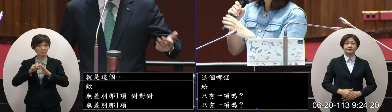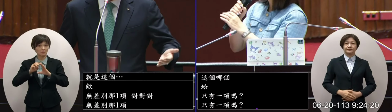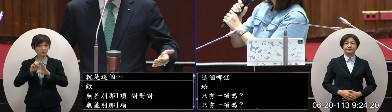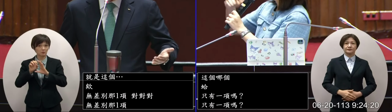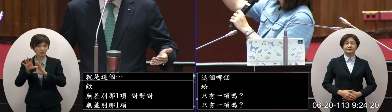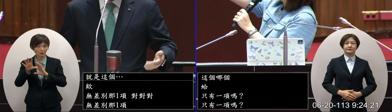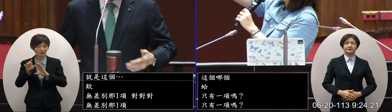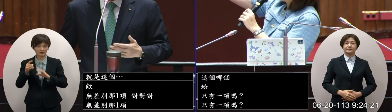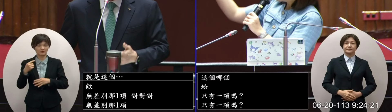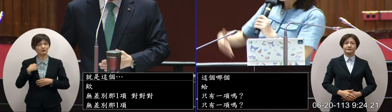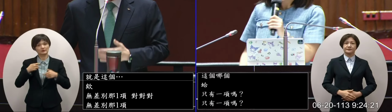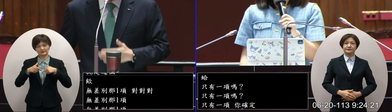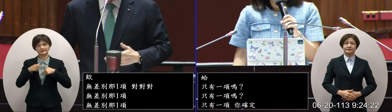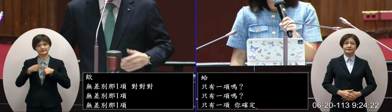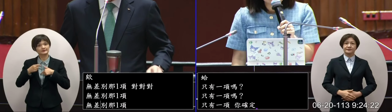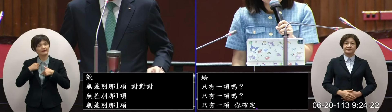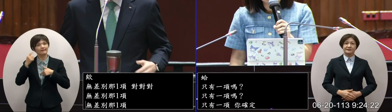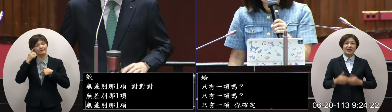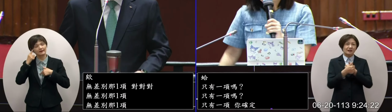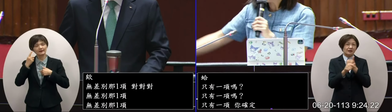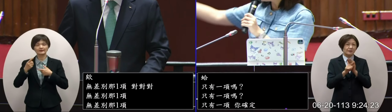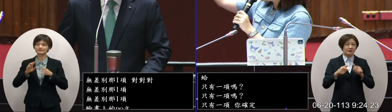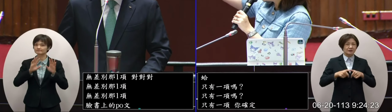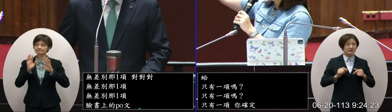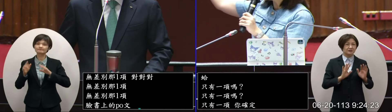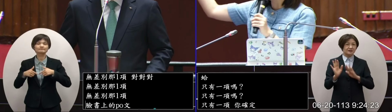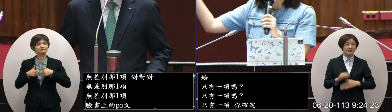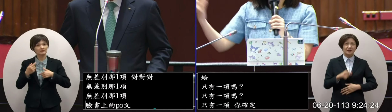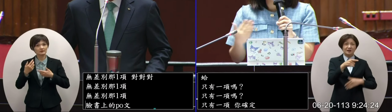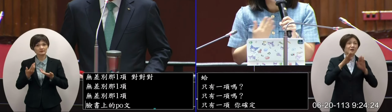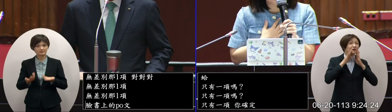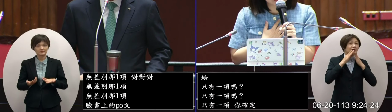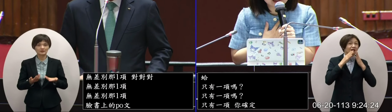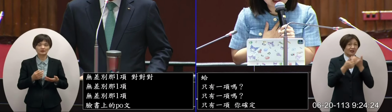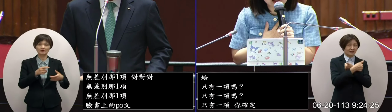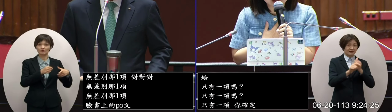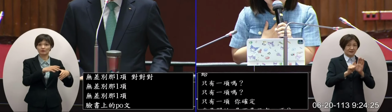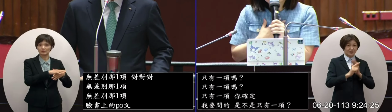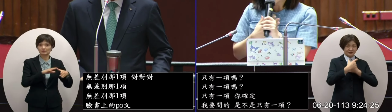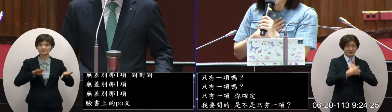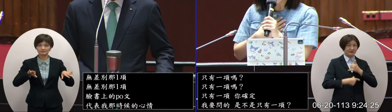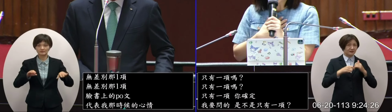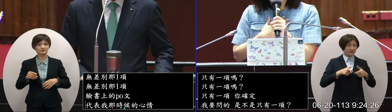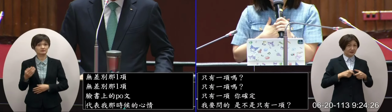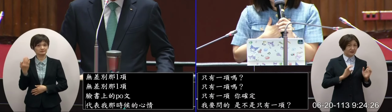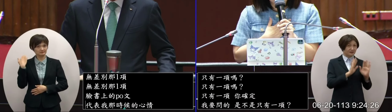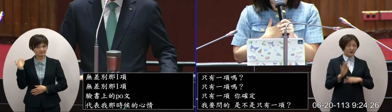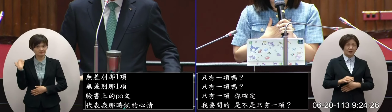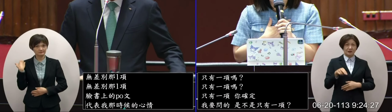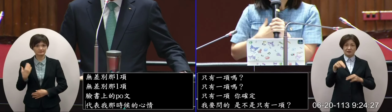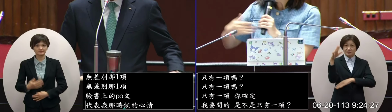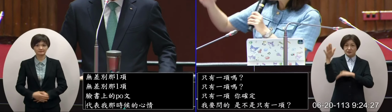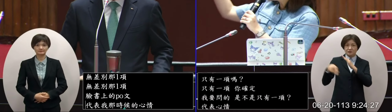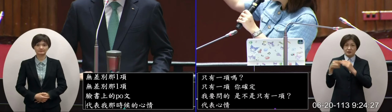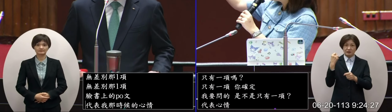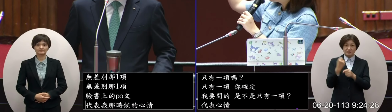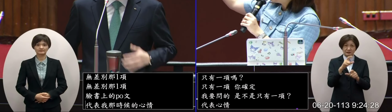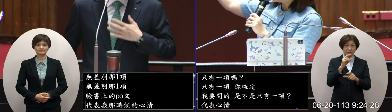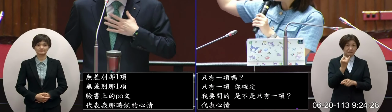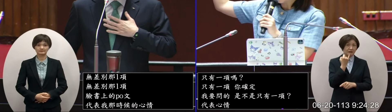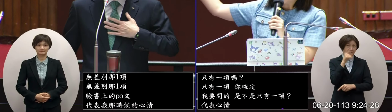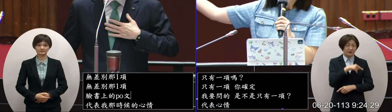代表我那时候一个心情，公文书 代表心情。你们发脸书只是代表你个人的心情。 当时 行政院可以这样子吗？这